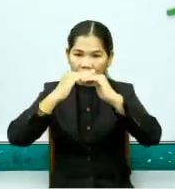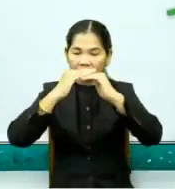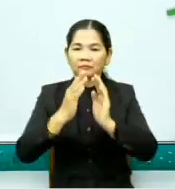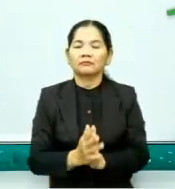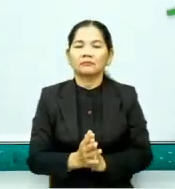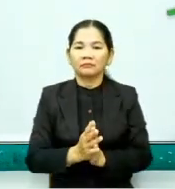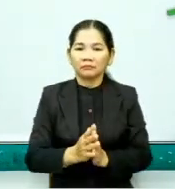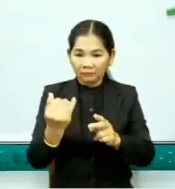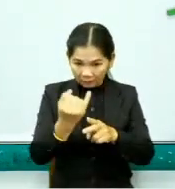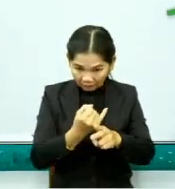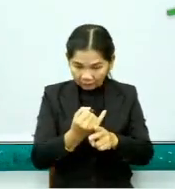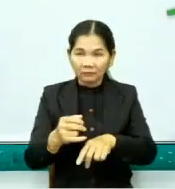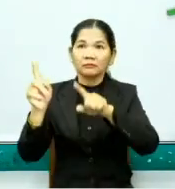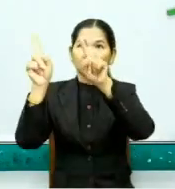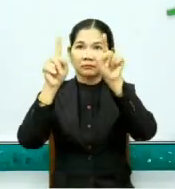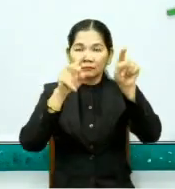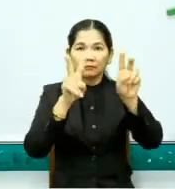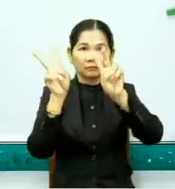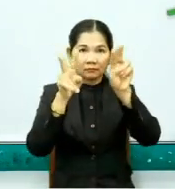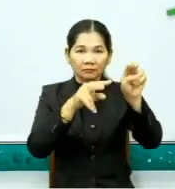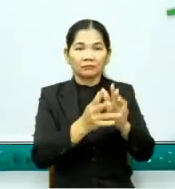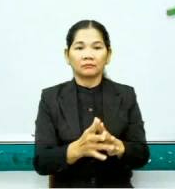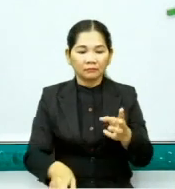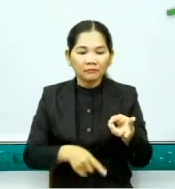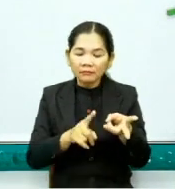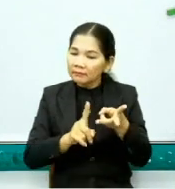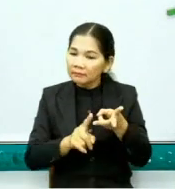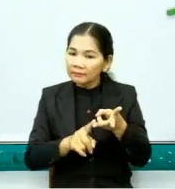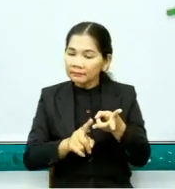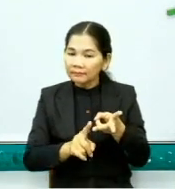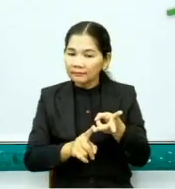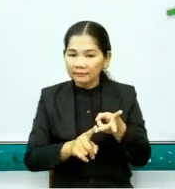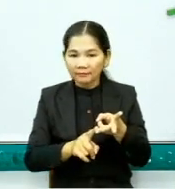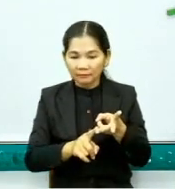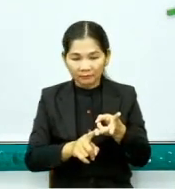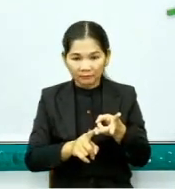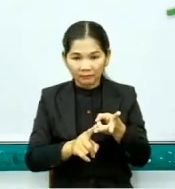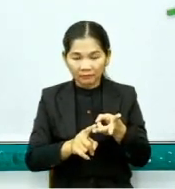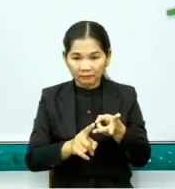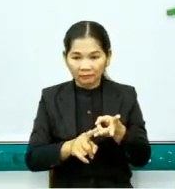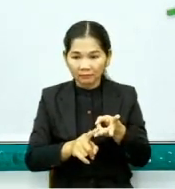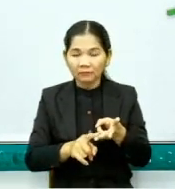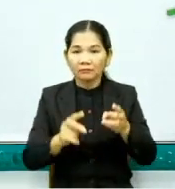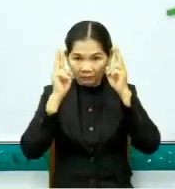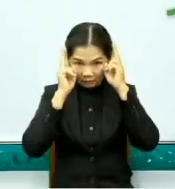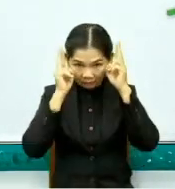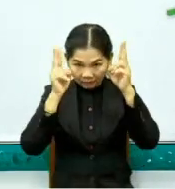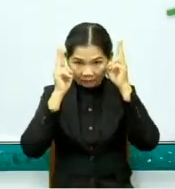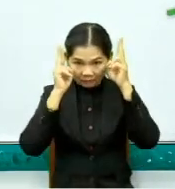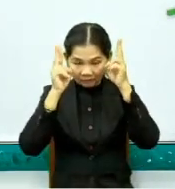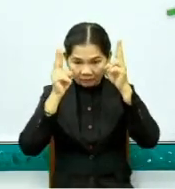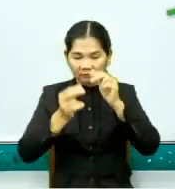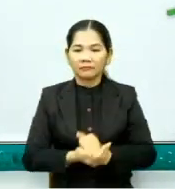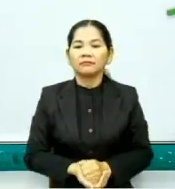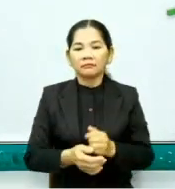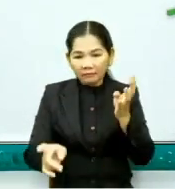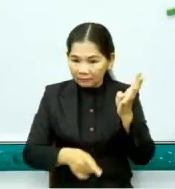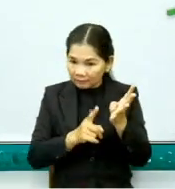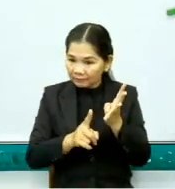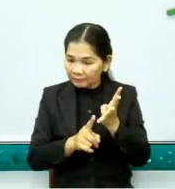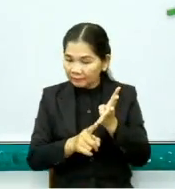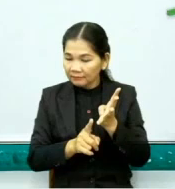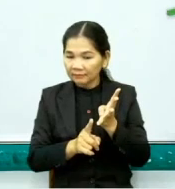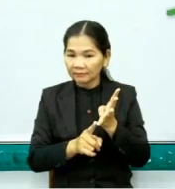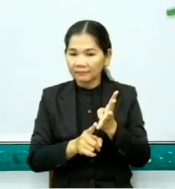con cho tì bấy con chả tì bấy vậy ta con chả tì bấy cứ ốc rũng chả cho tì buôn